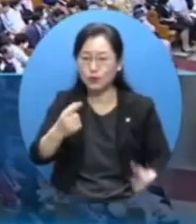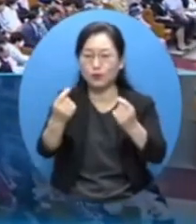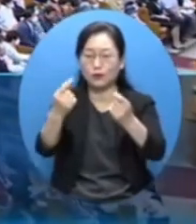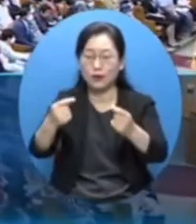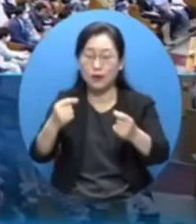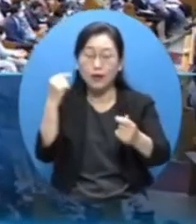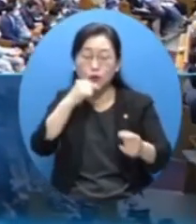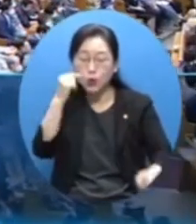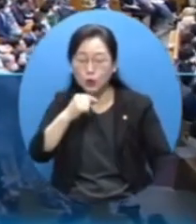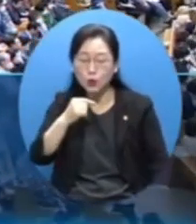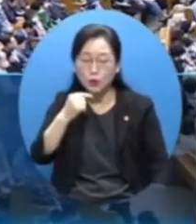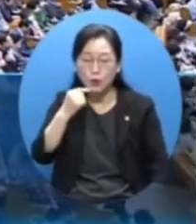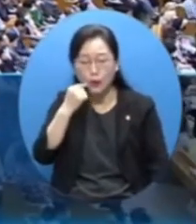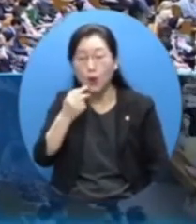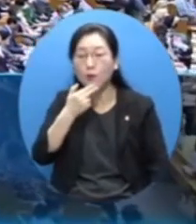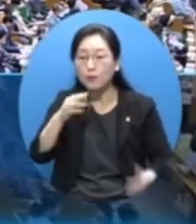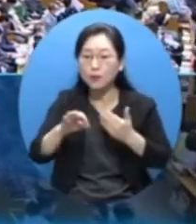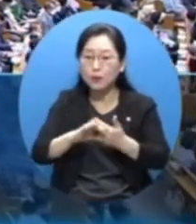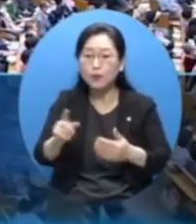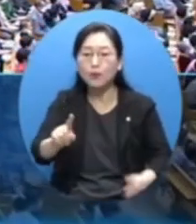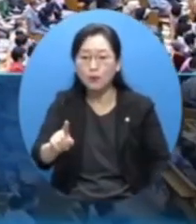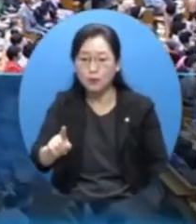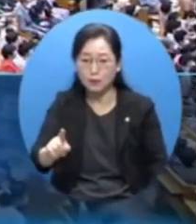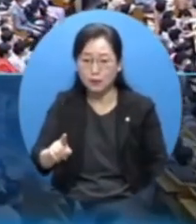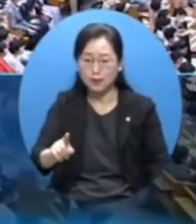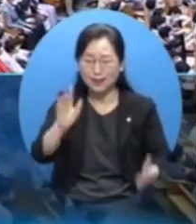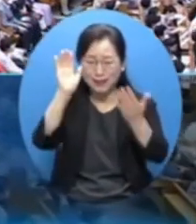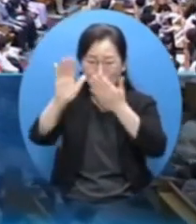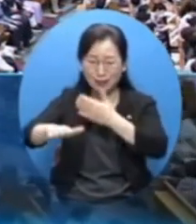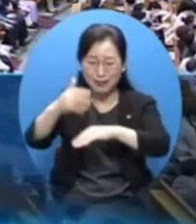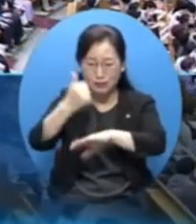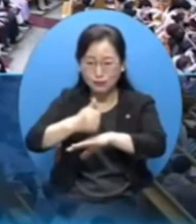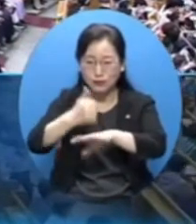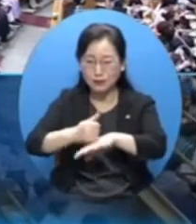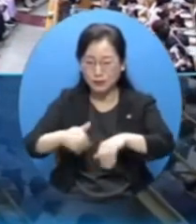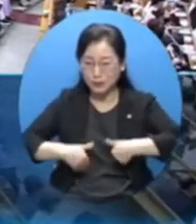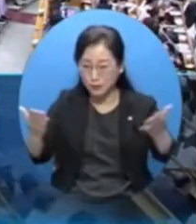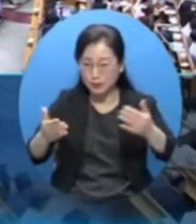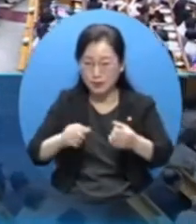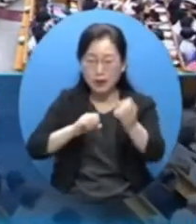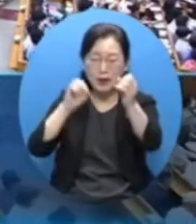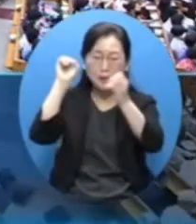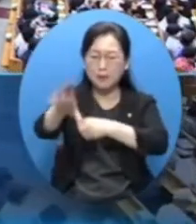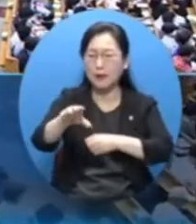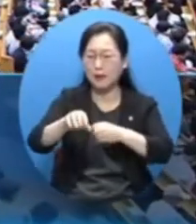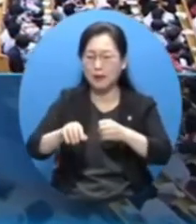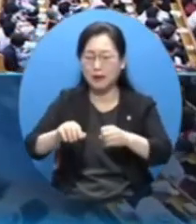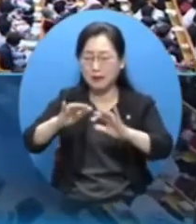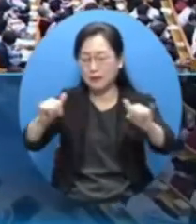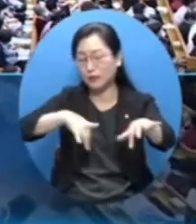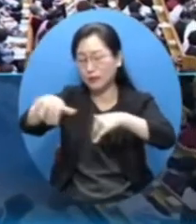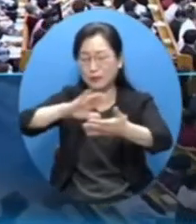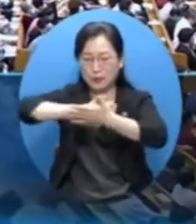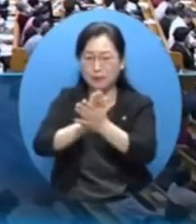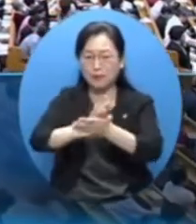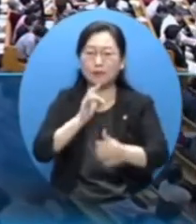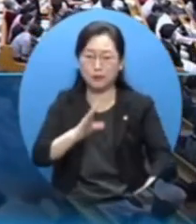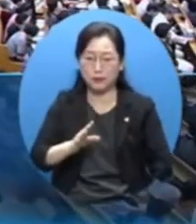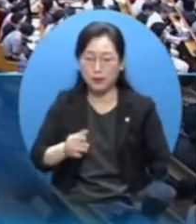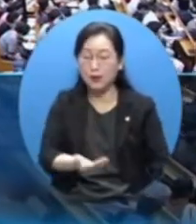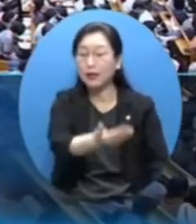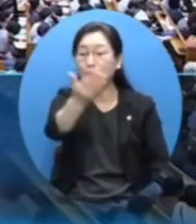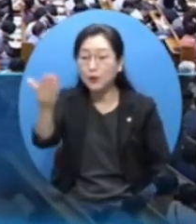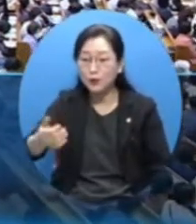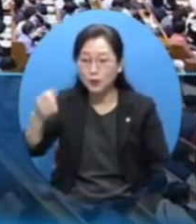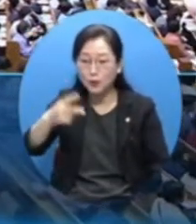그 맛을 잃으면 무엇으로 짜게 하리요 후회는 아무 쓸데없어 다만 바뀌어 버려져 사람에게 밟힐 뿐이니라 너는 세상의 빛이라 산에 있는